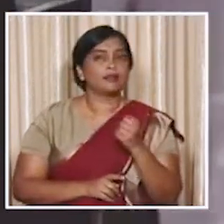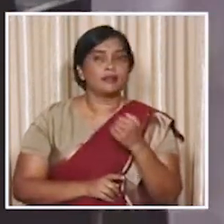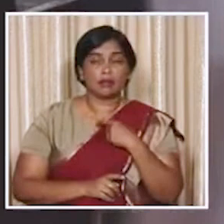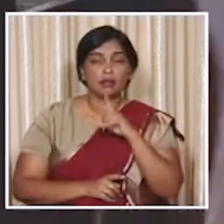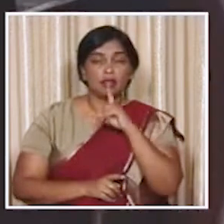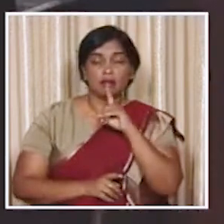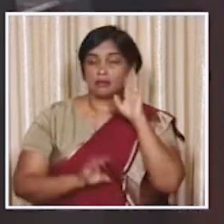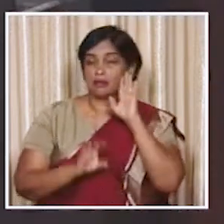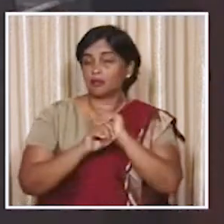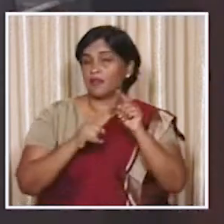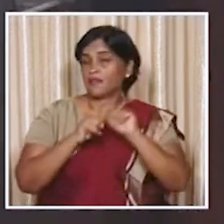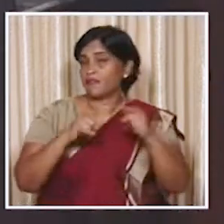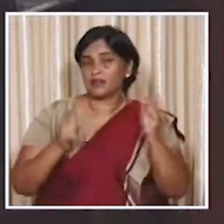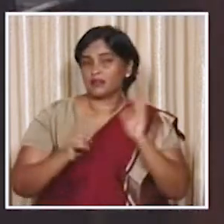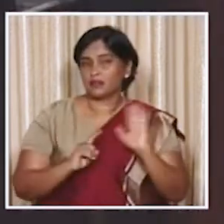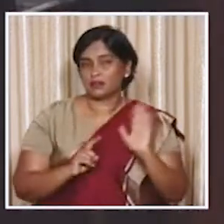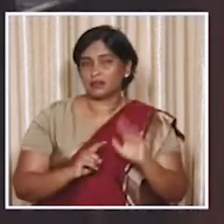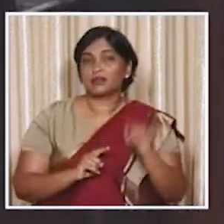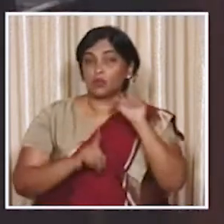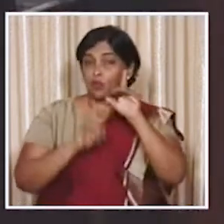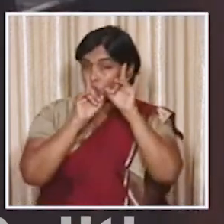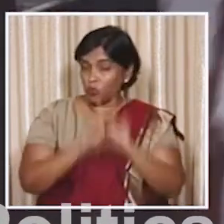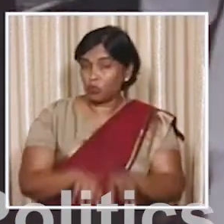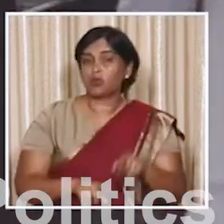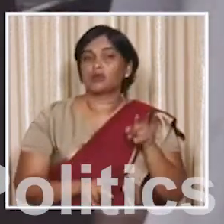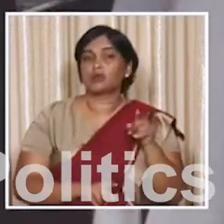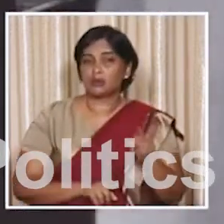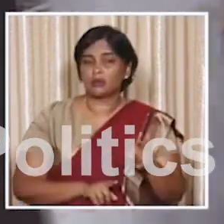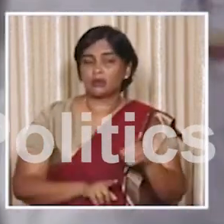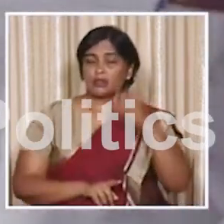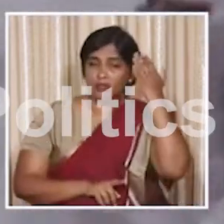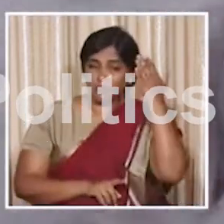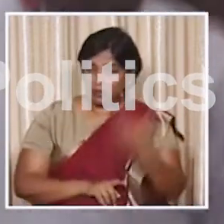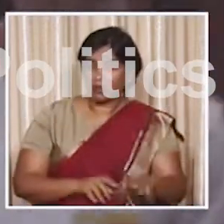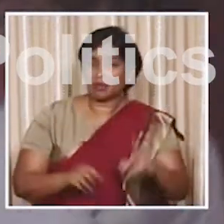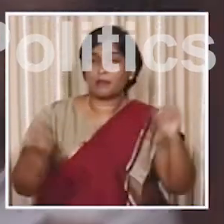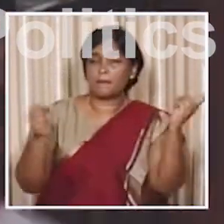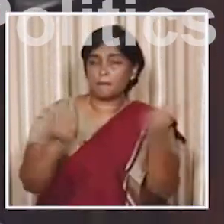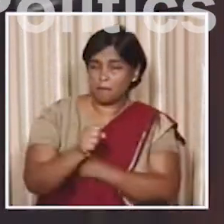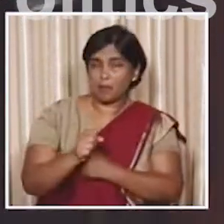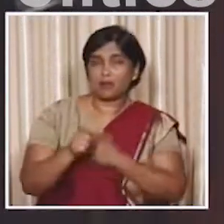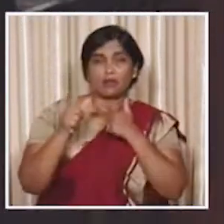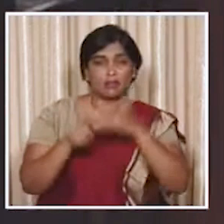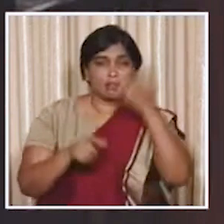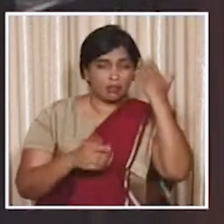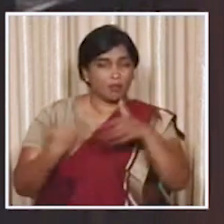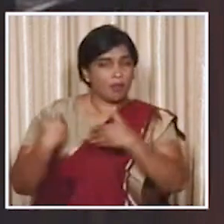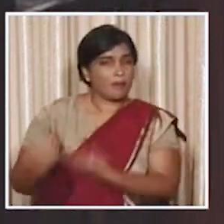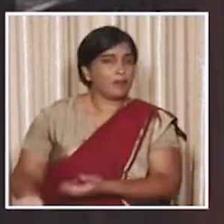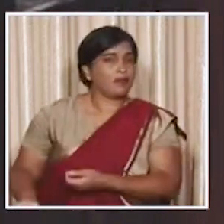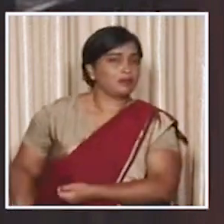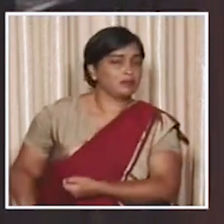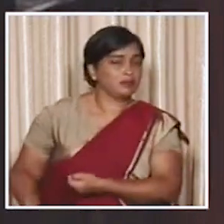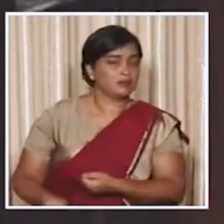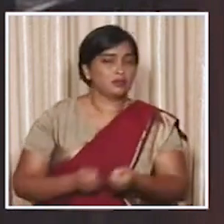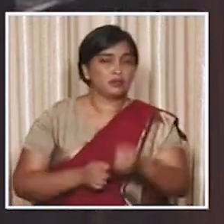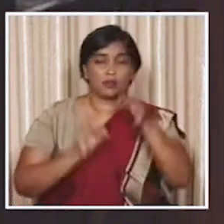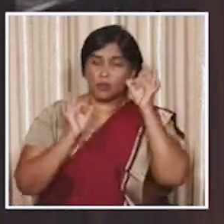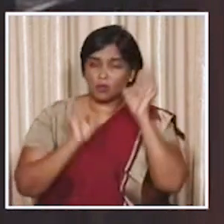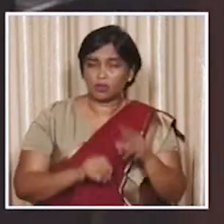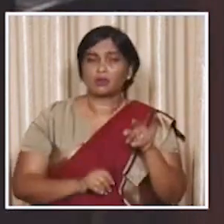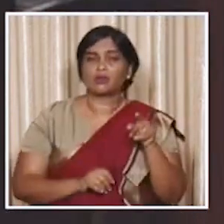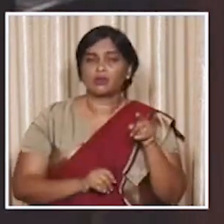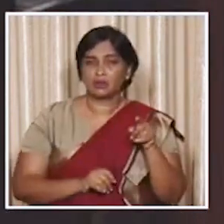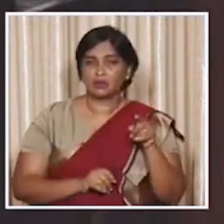ahana paniwide wena mokakkat nemei eveni miniyak marala marapu deheya dana pol katte ngurada usanna den nathi